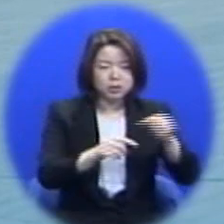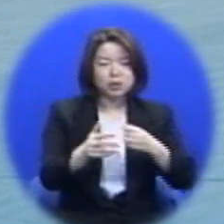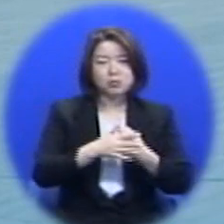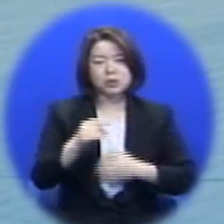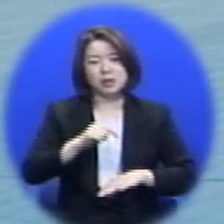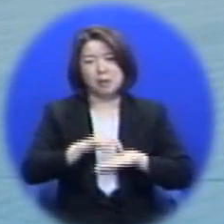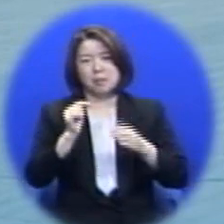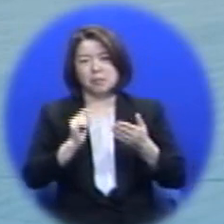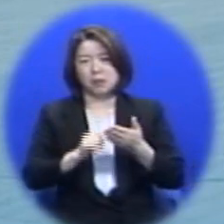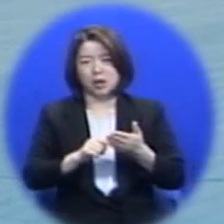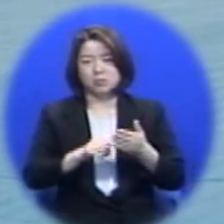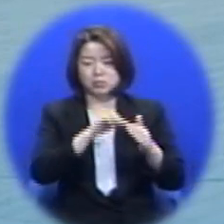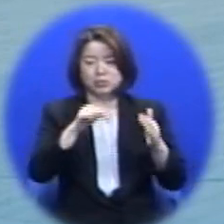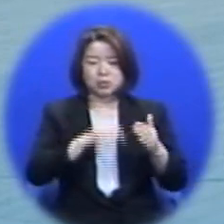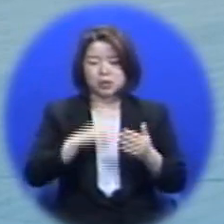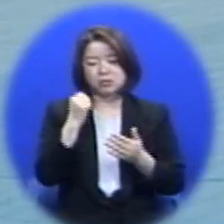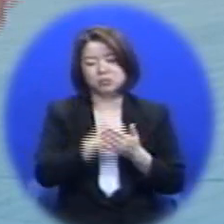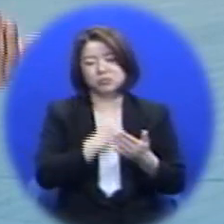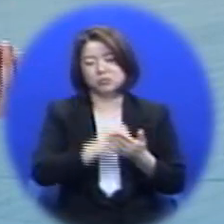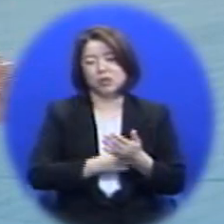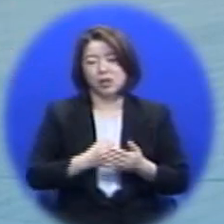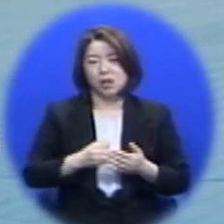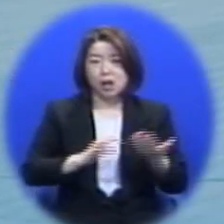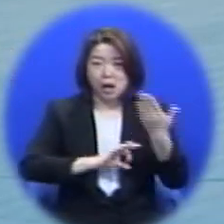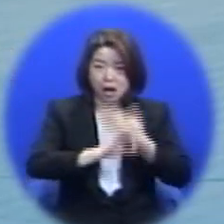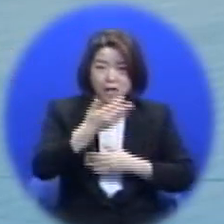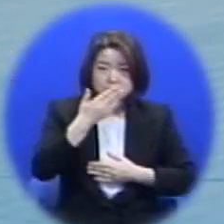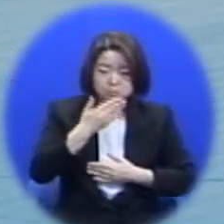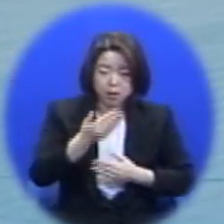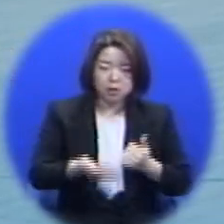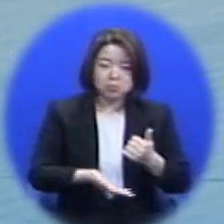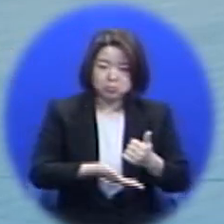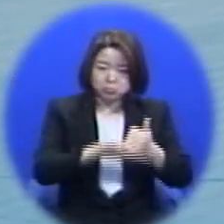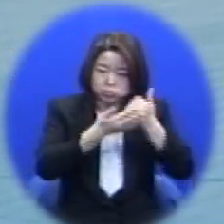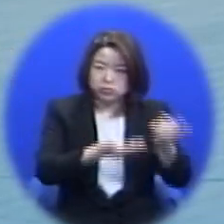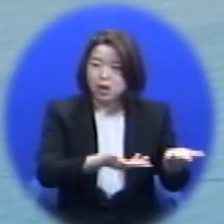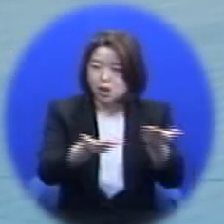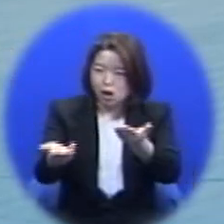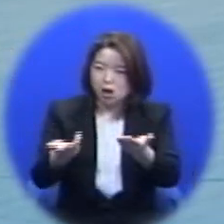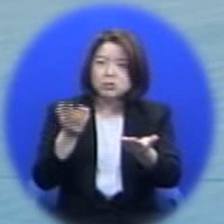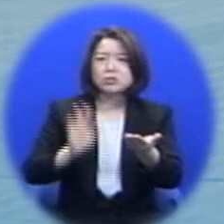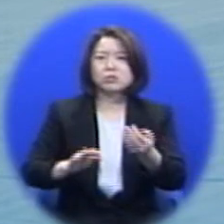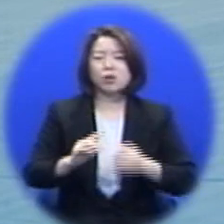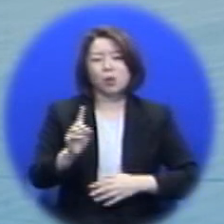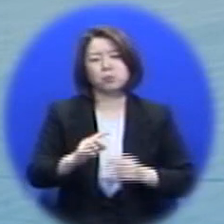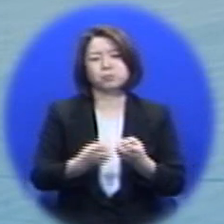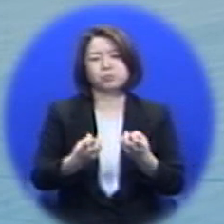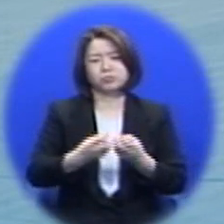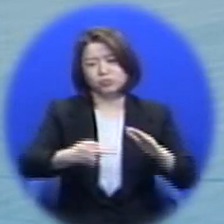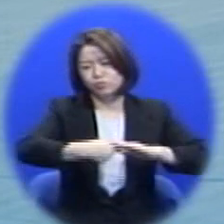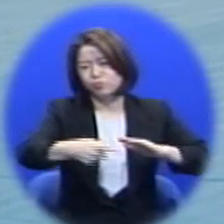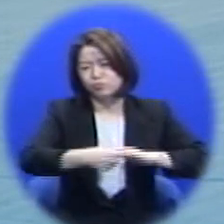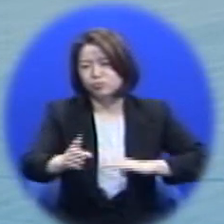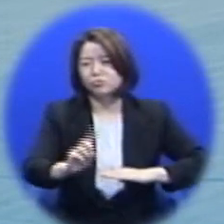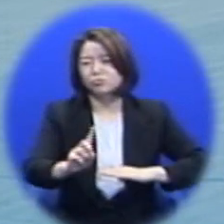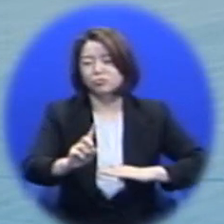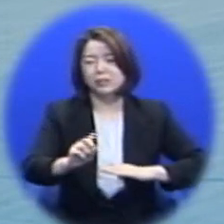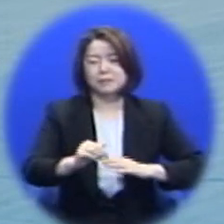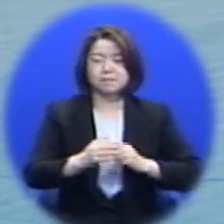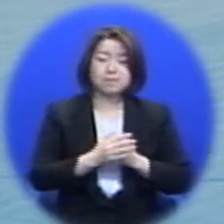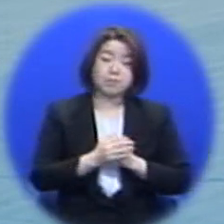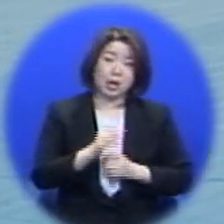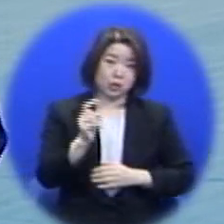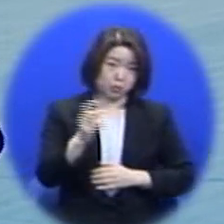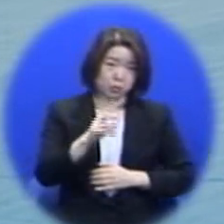마음속에 섭섭한 마음이 들어요. 우리는 이렇게 아침밥까지 해서 이렇게 드리는데 어떻게 그럴 수 있을까? 또